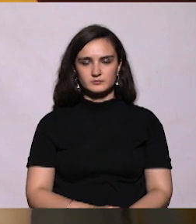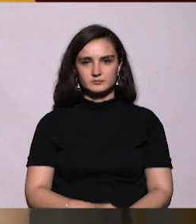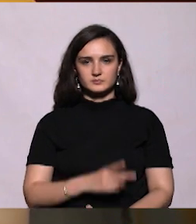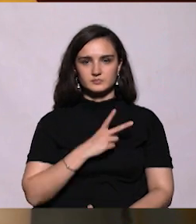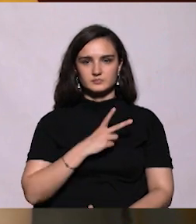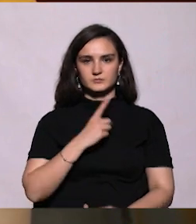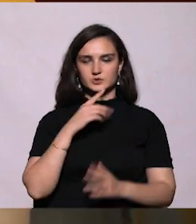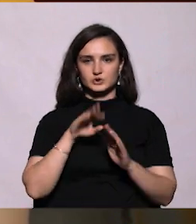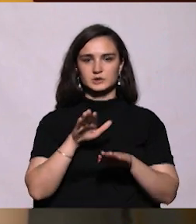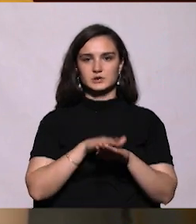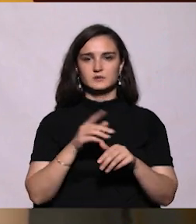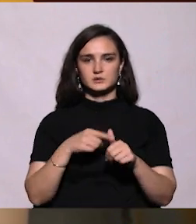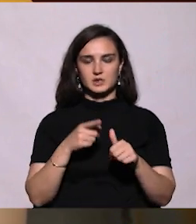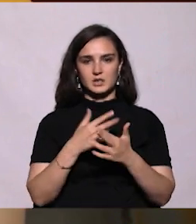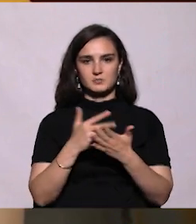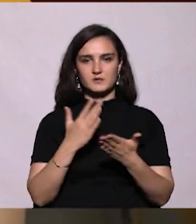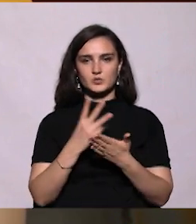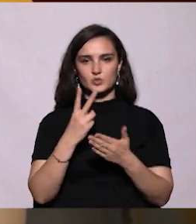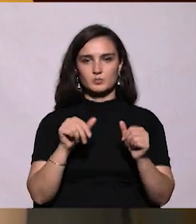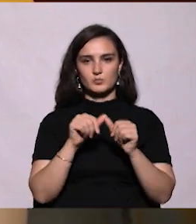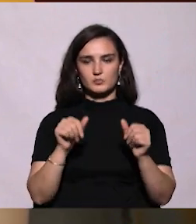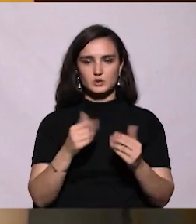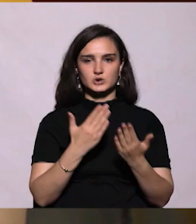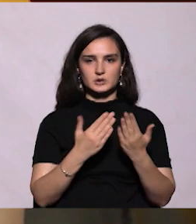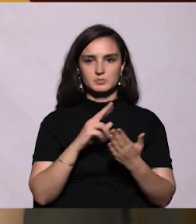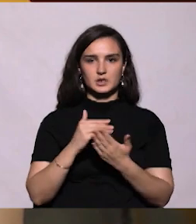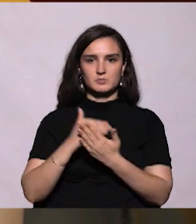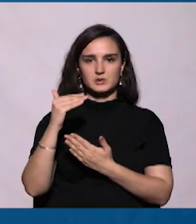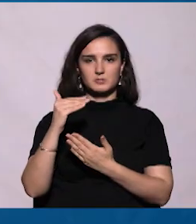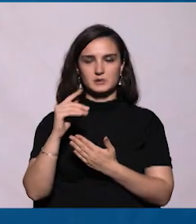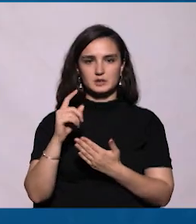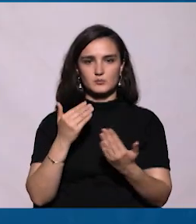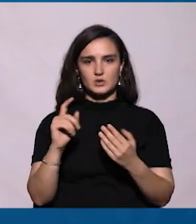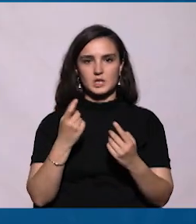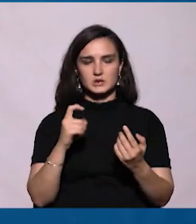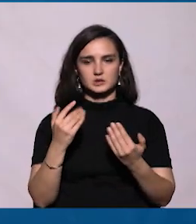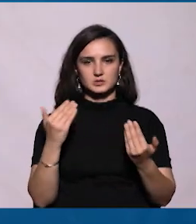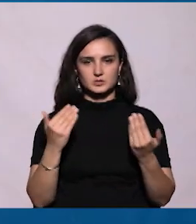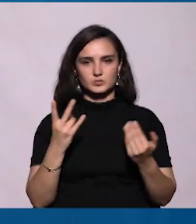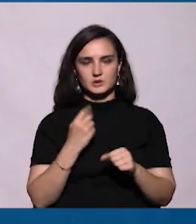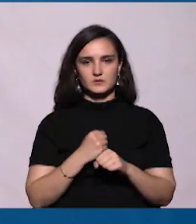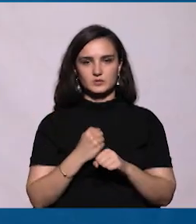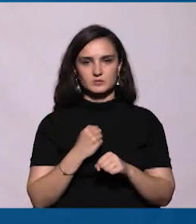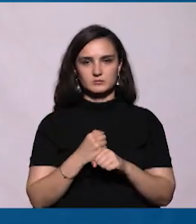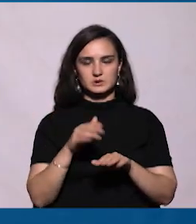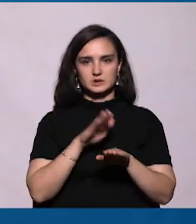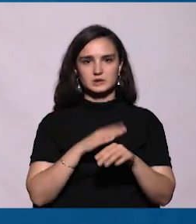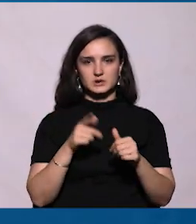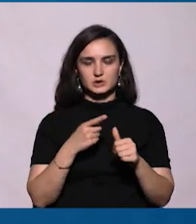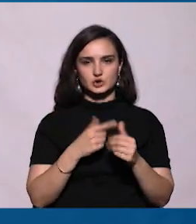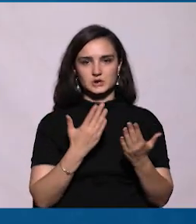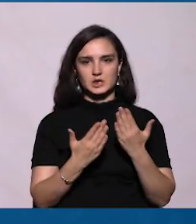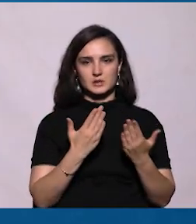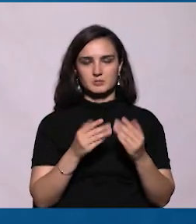ინგლისურ ენაში ზედსართავ სახელებს აქვთ ორი ფორმა, შედარებითი და აღმატებითი ხარისხები. იმისათვის, რომ ვაწარმოოთ ზედსართავის სახელის